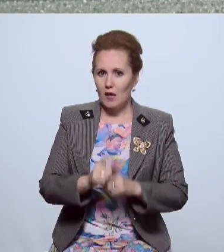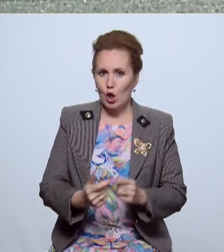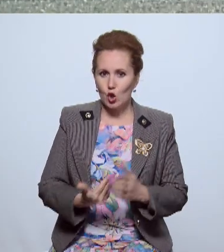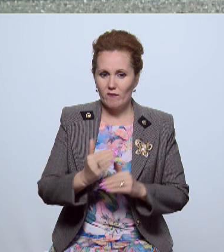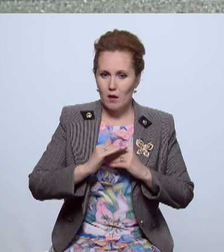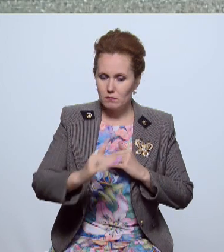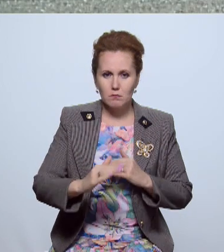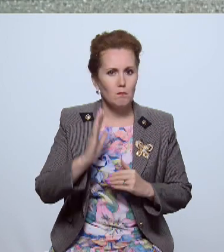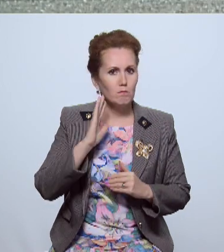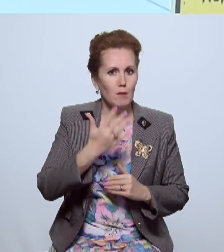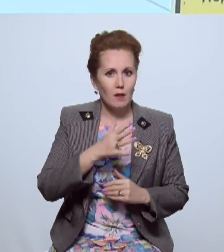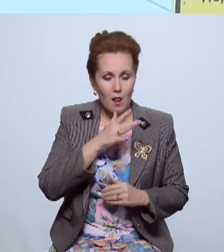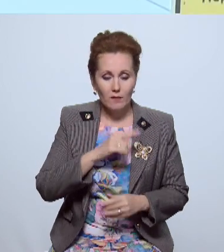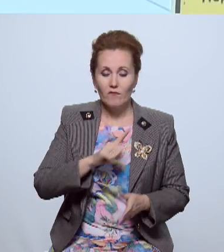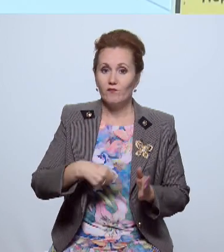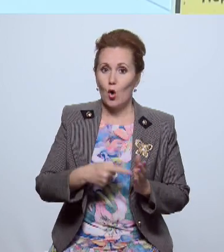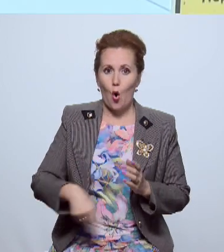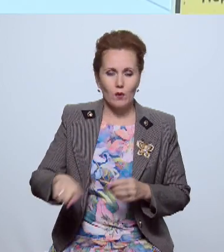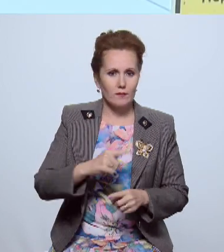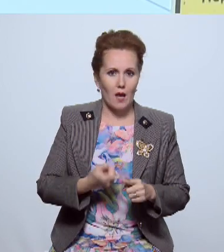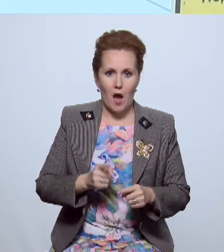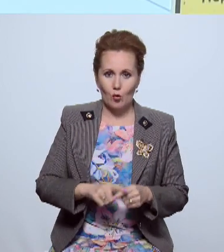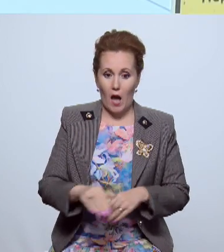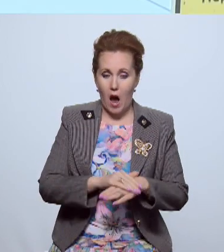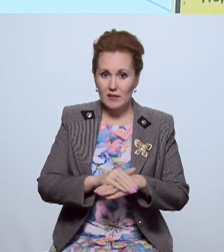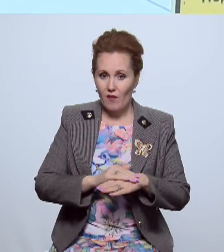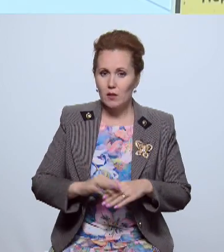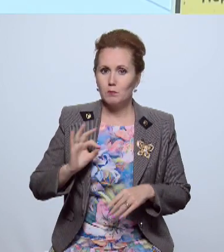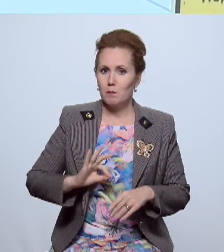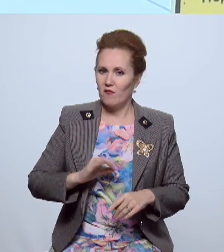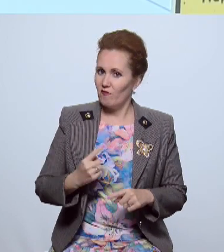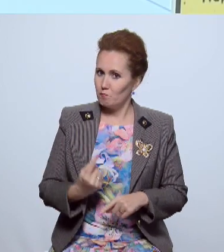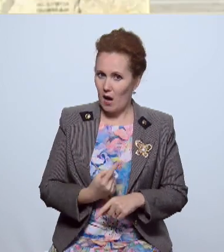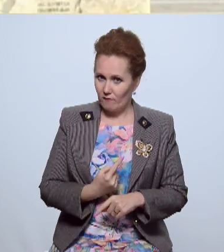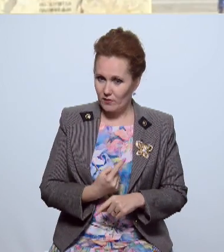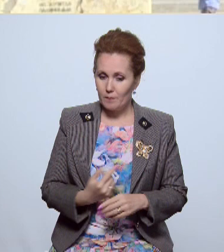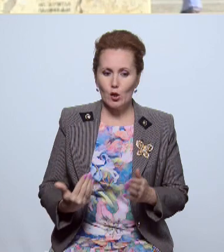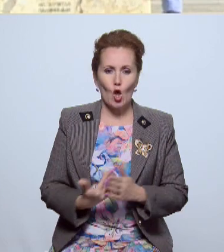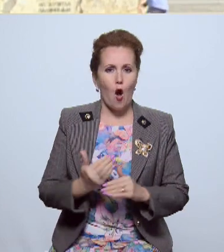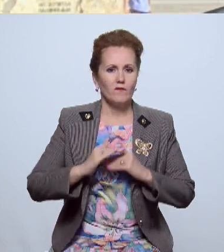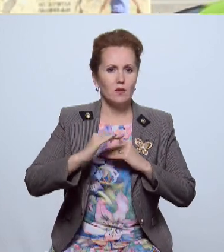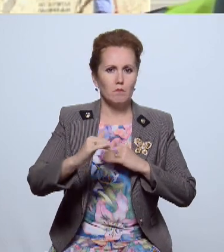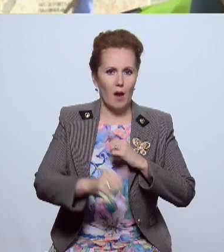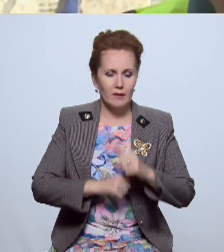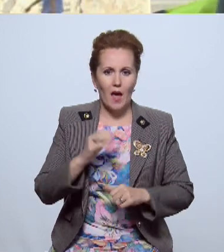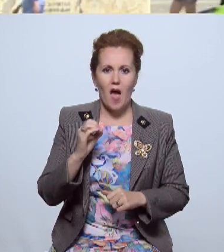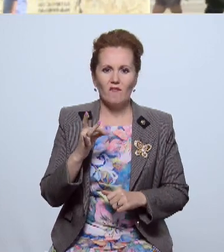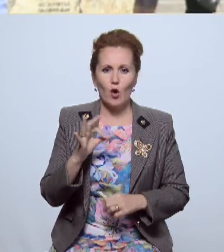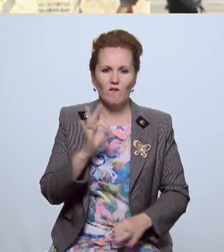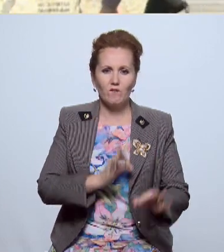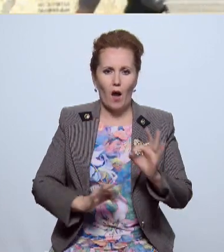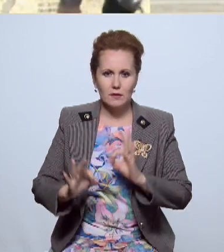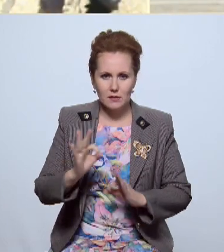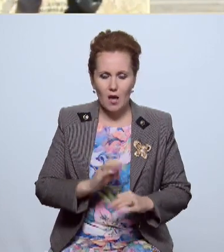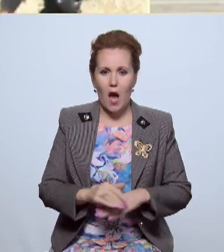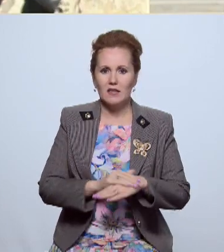покрытие 5 лет. В городе, по словам подрядчика, этот вид асфальта применили впервые. Новые материалы – это еврофракция асфальта бетона.